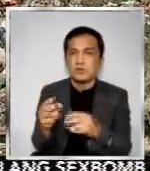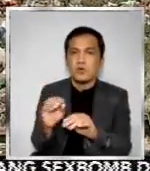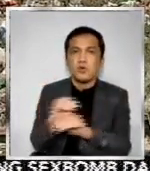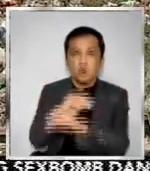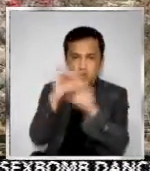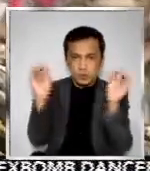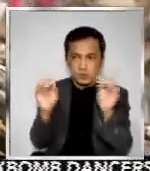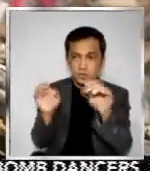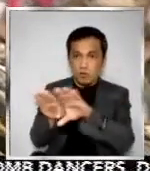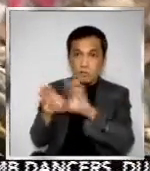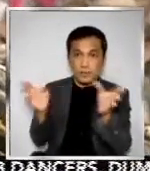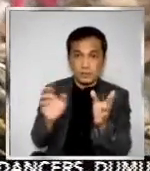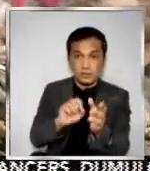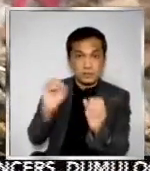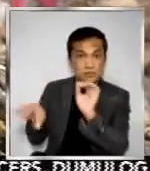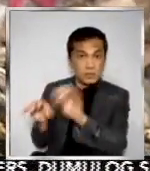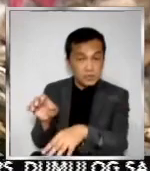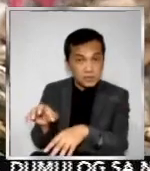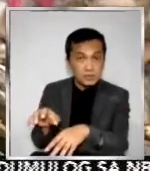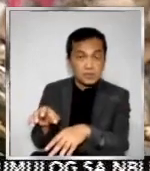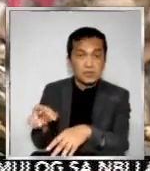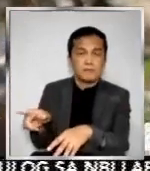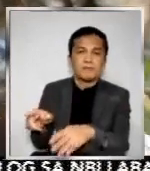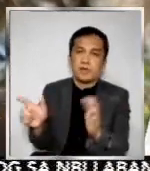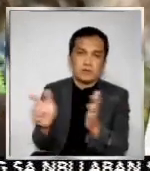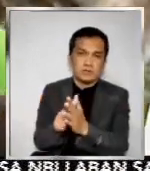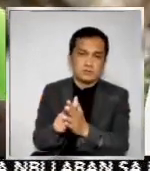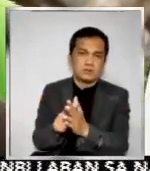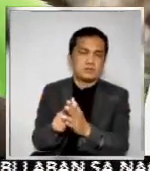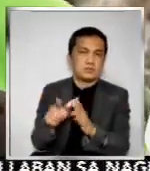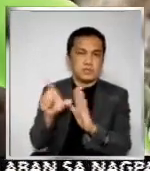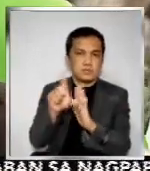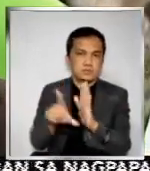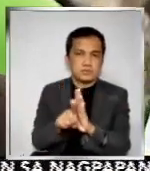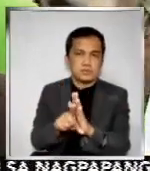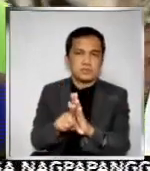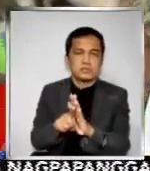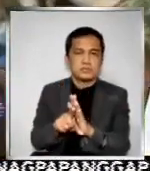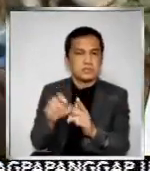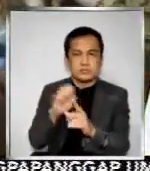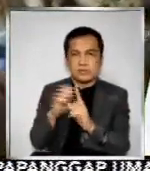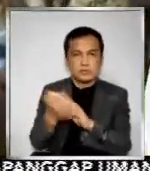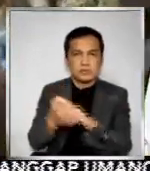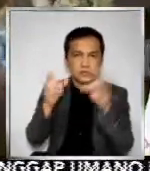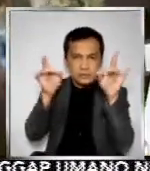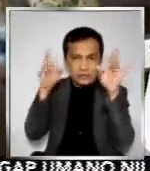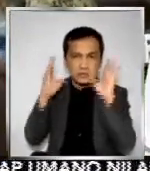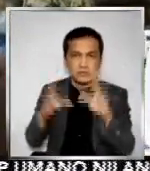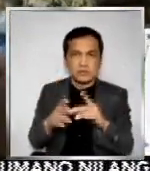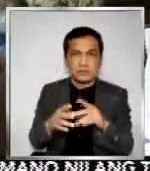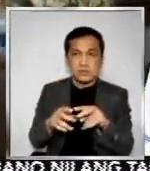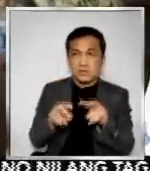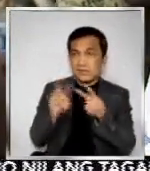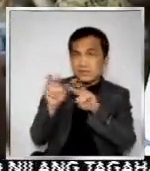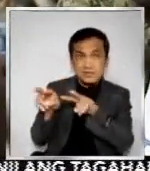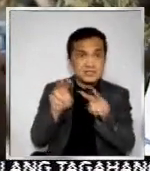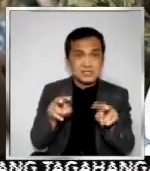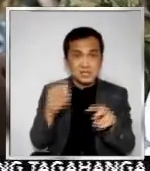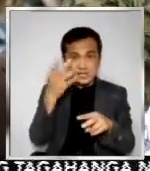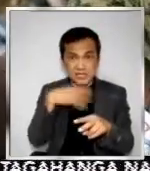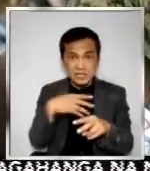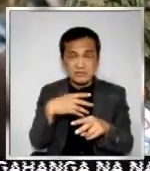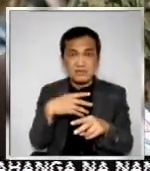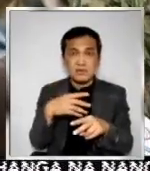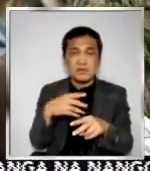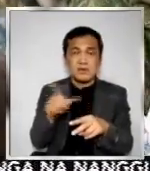bawal sa batas at mapaminsala sa kalikasan. You can see na napakaganda ng ating kabukiran, then bigla mo lalagyan ng basurahan sa